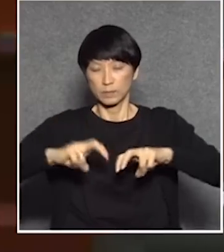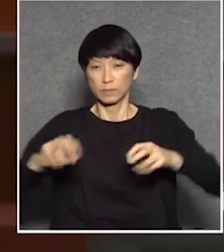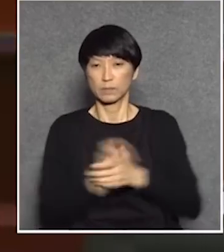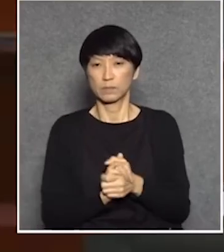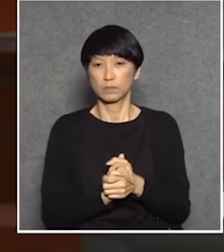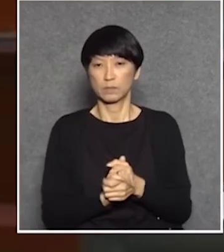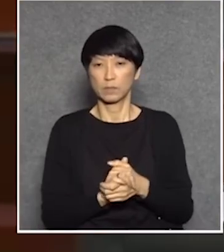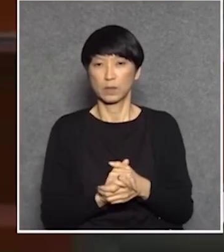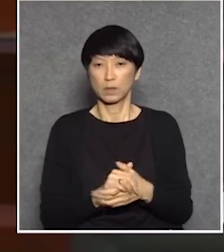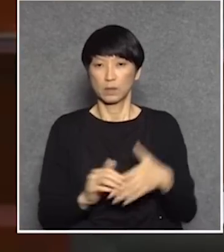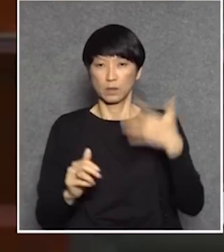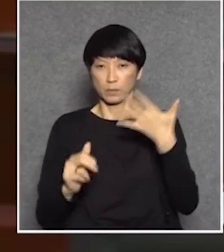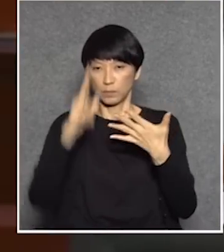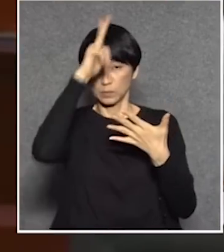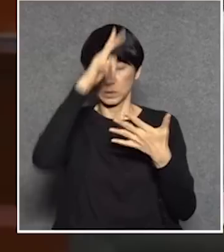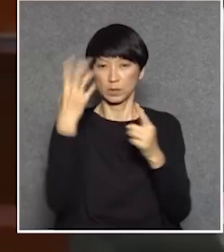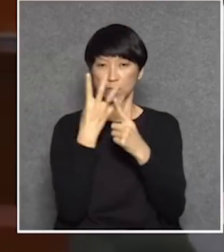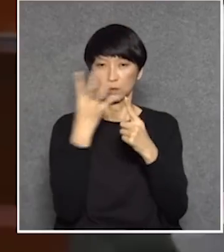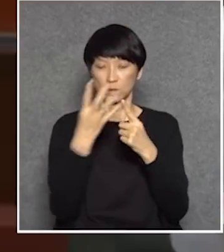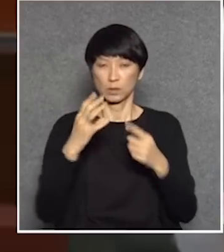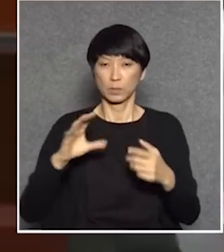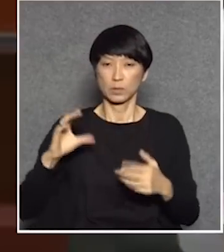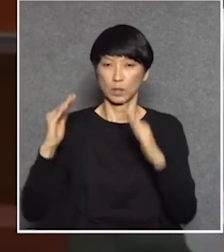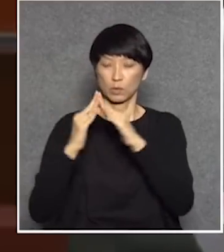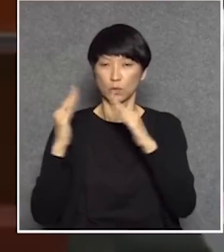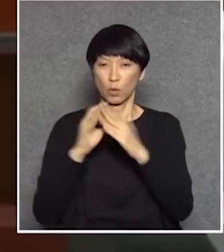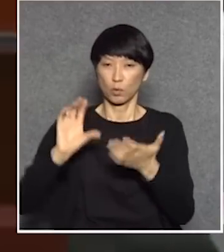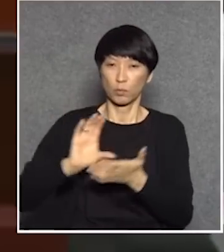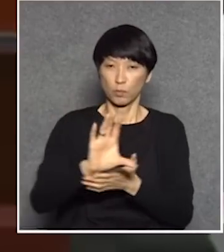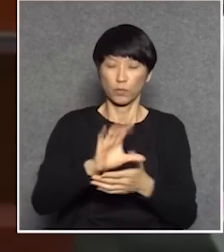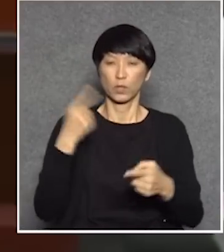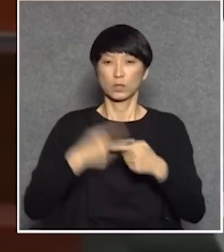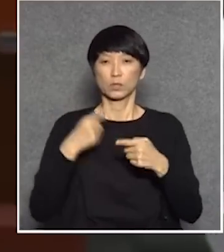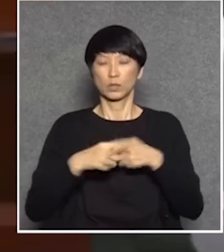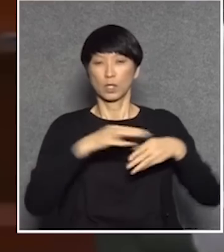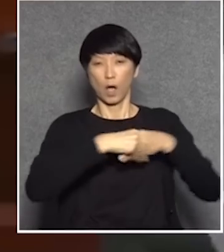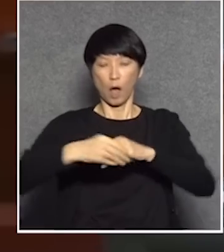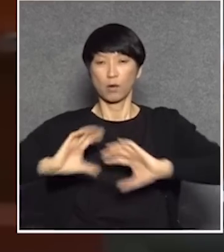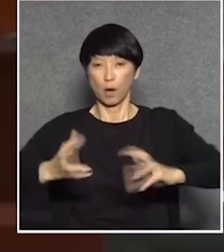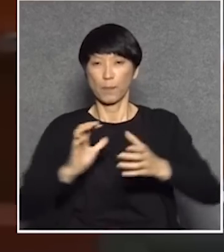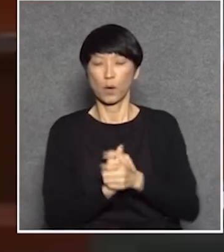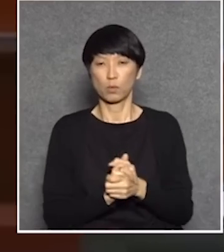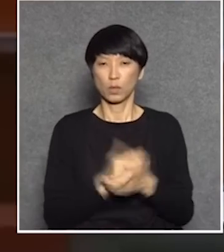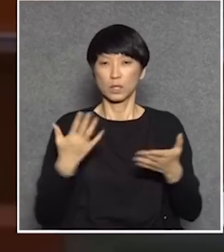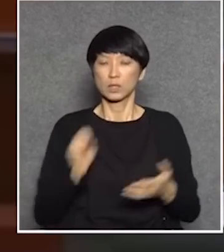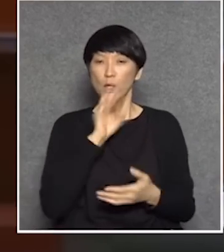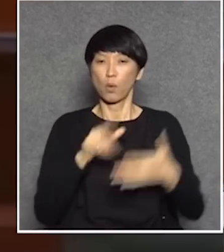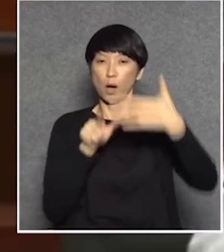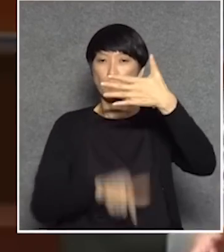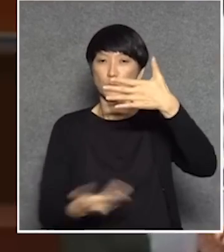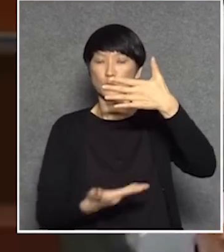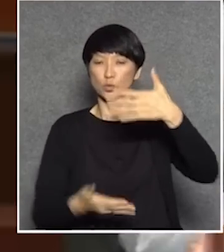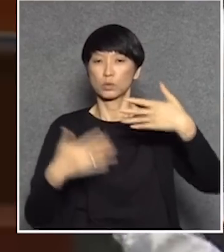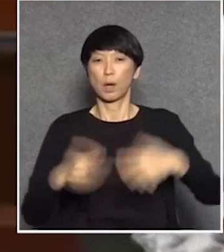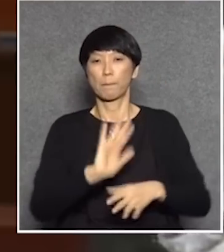司十四局嘅撥款嘅時候，我哋就真係打拉布啦嗰次，係咪就唔係而家話五月底就完嗰啲叫打拉布，